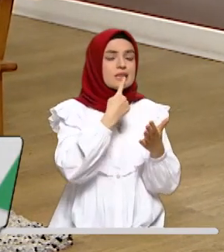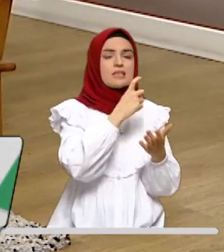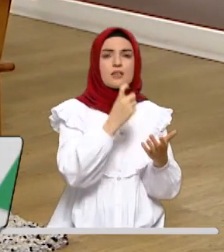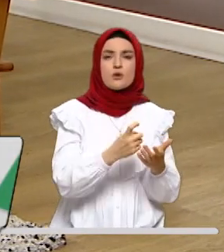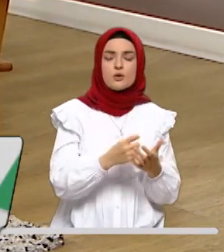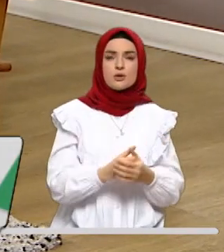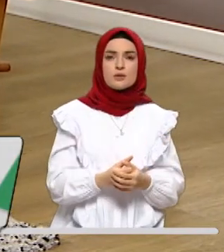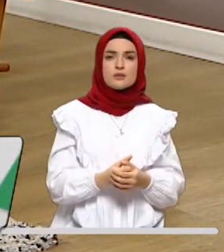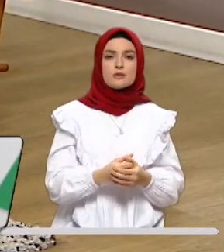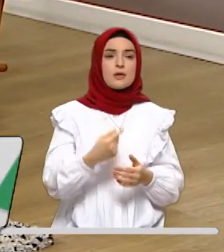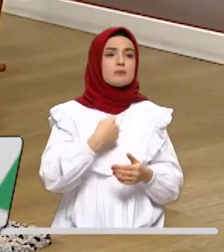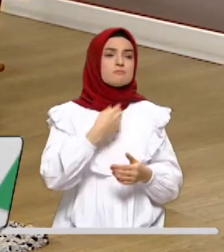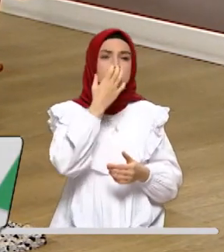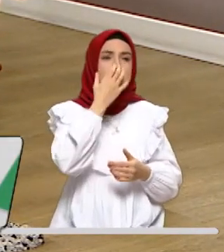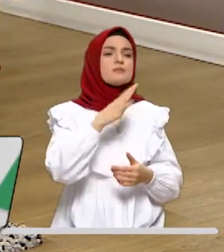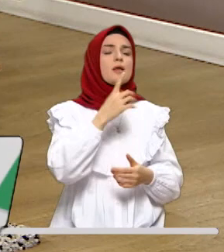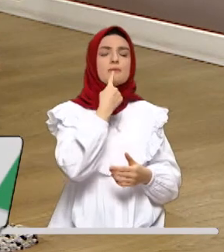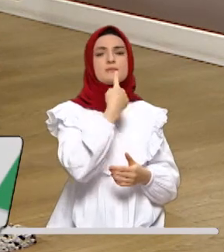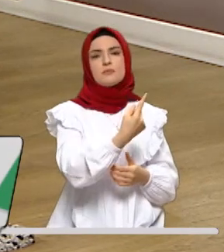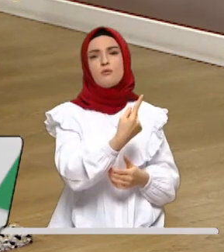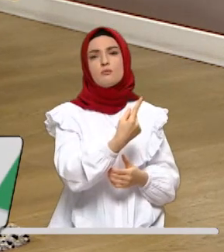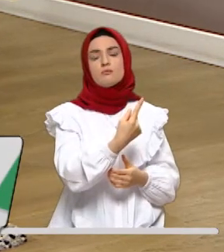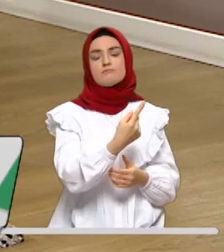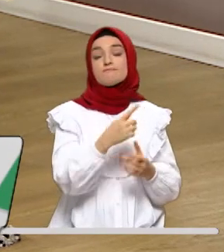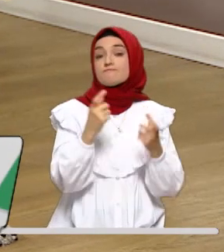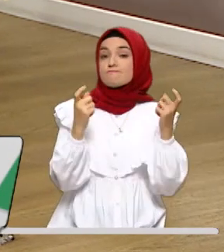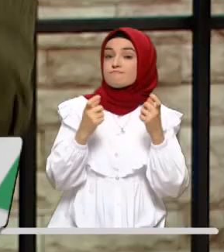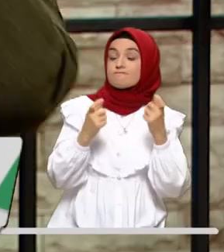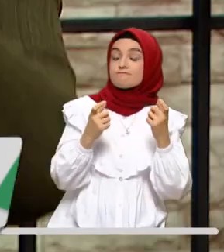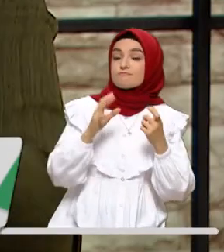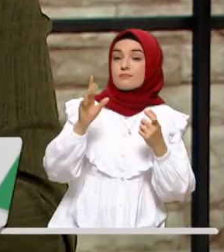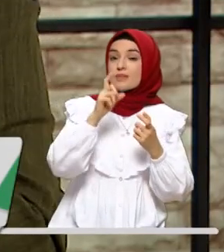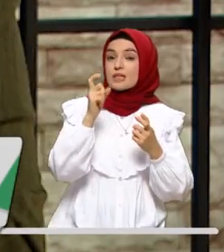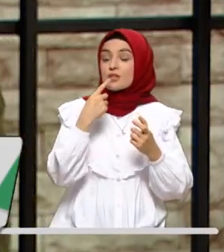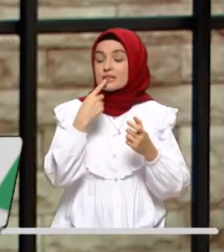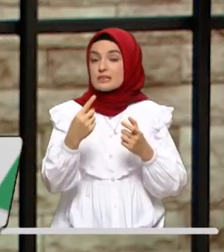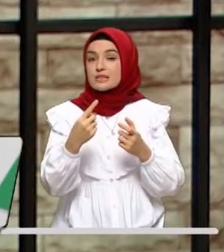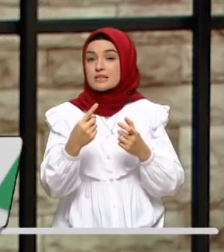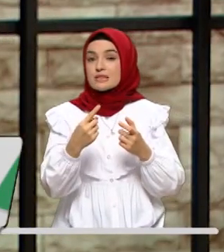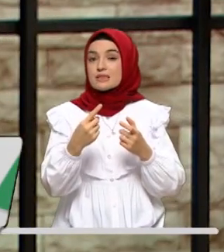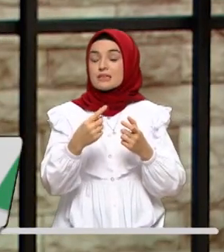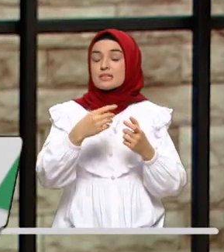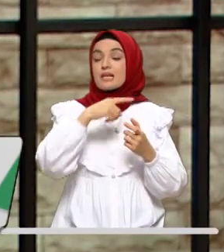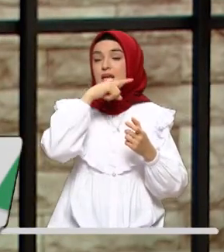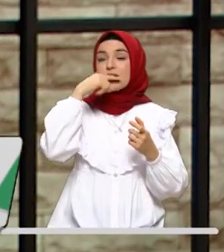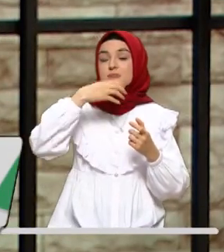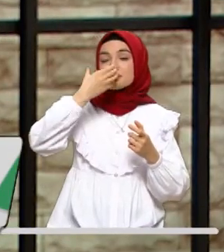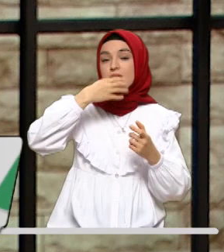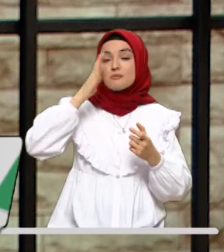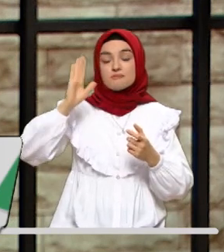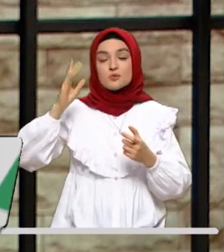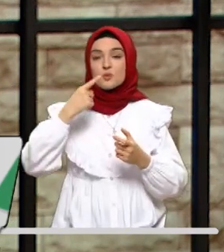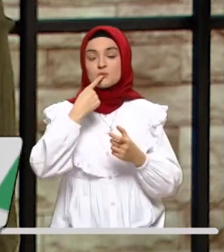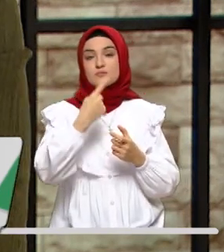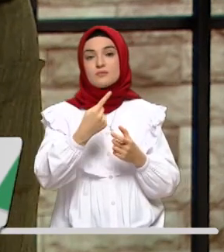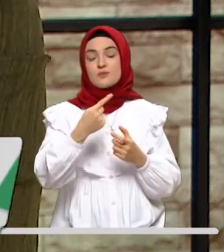söylüyorsun? Beni beklemesinler dedi. Ve nereye gidiyorsun? Afrin demedi. Kızıl Elma'ya gidiyorum dedi.